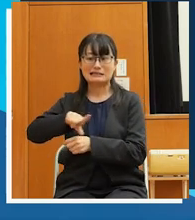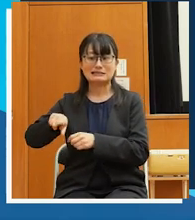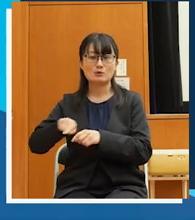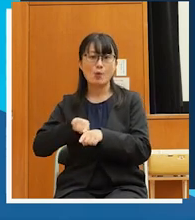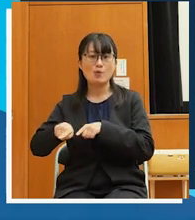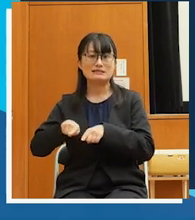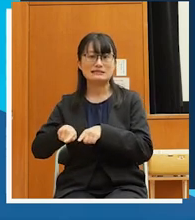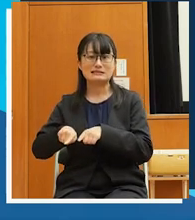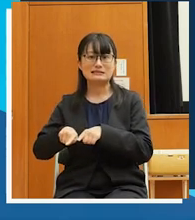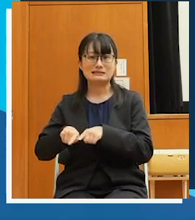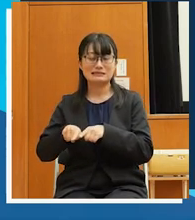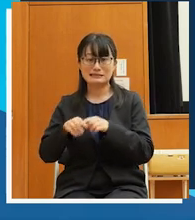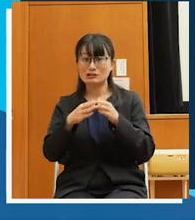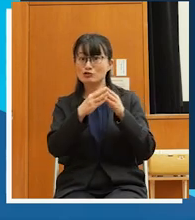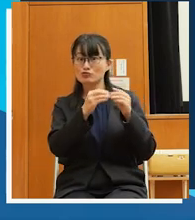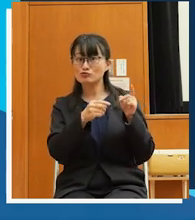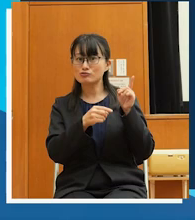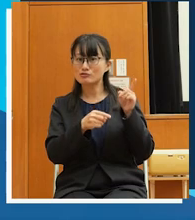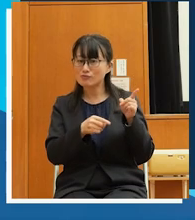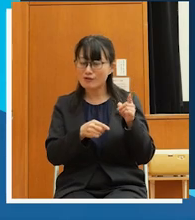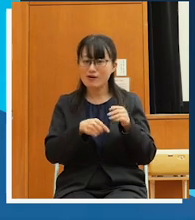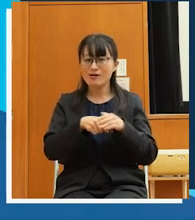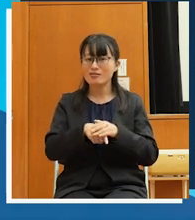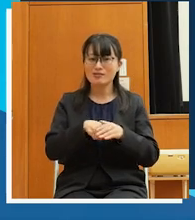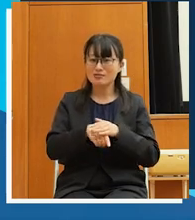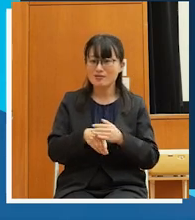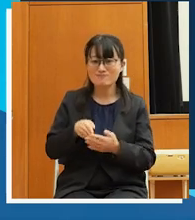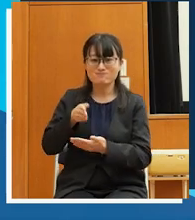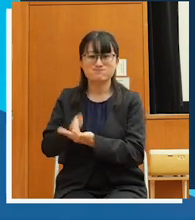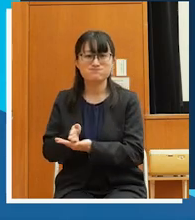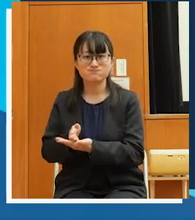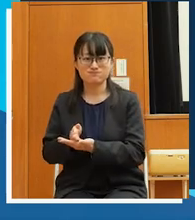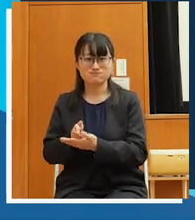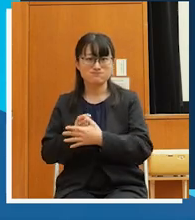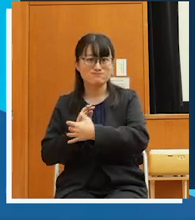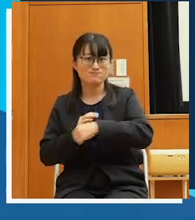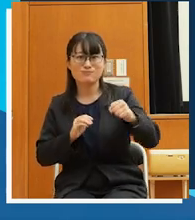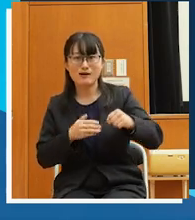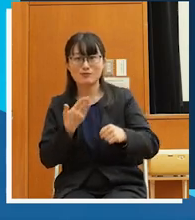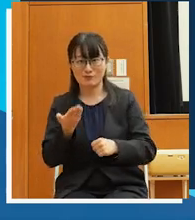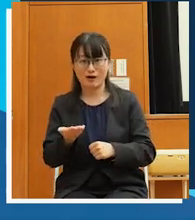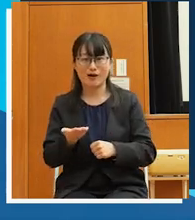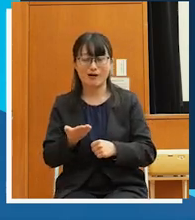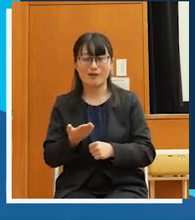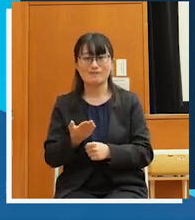本質をお聞きしたいというこちらも学生さんからいいてご質問ですお願いいたし